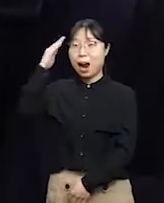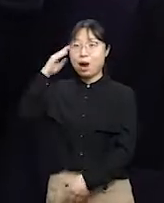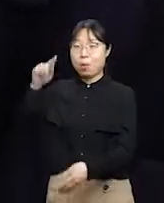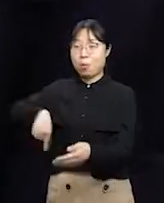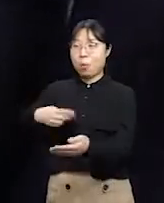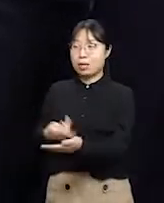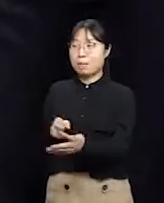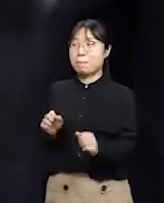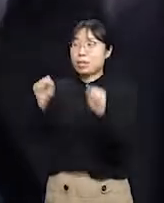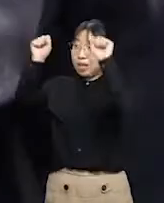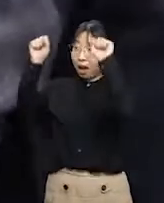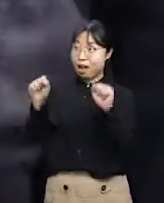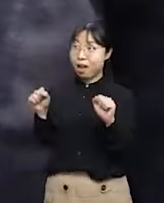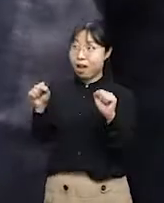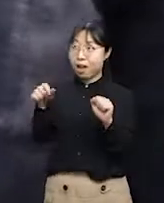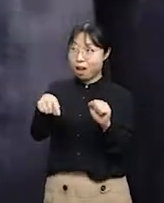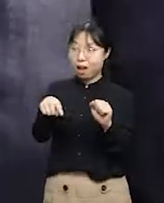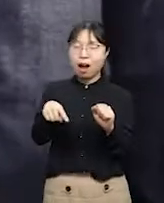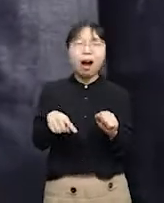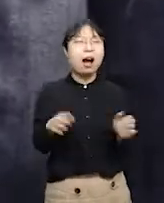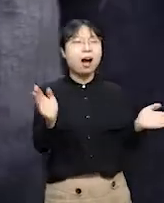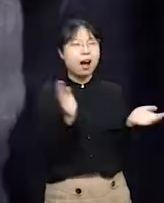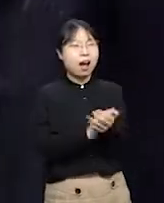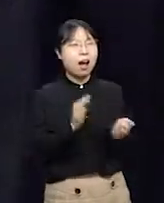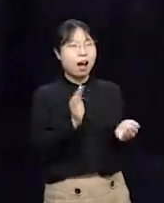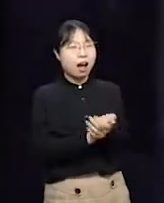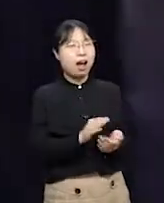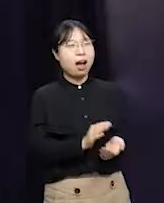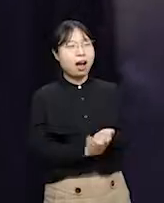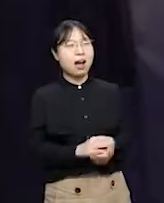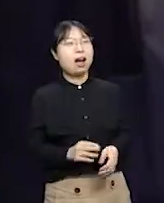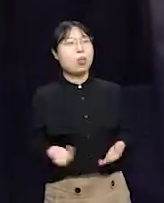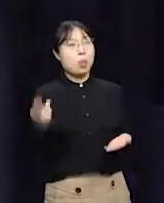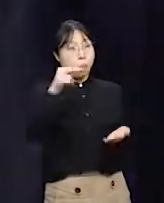만세! 아, 독립운동, 독립운동! 맞습니다.